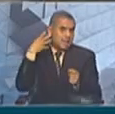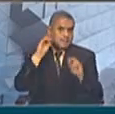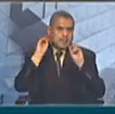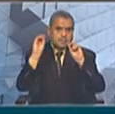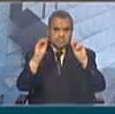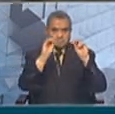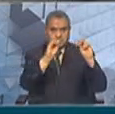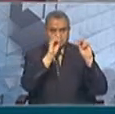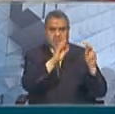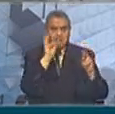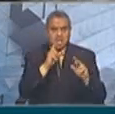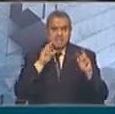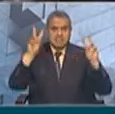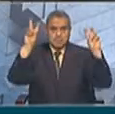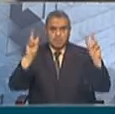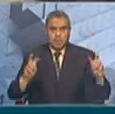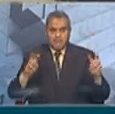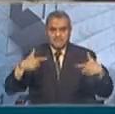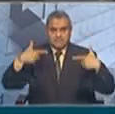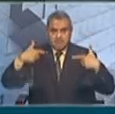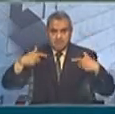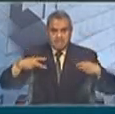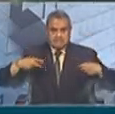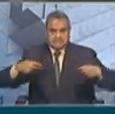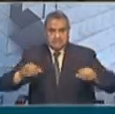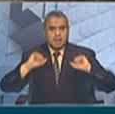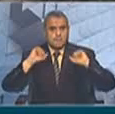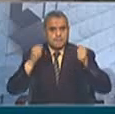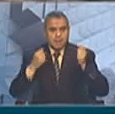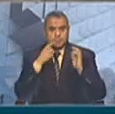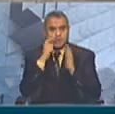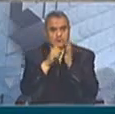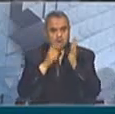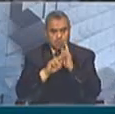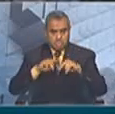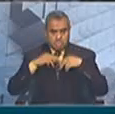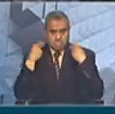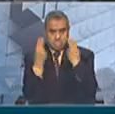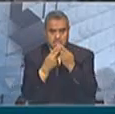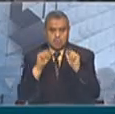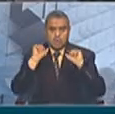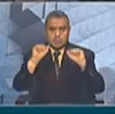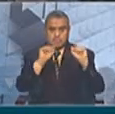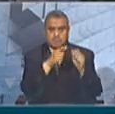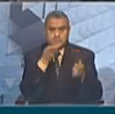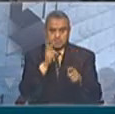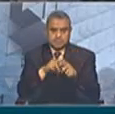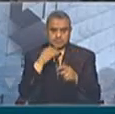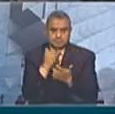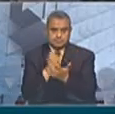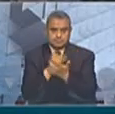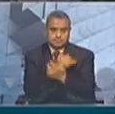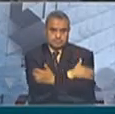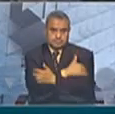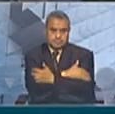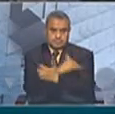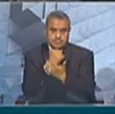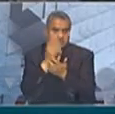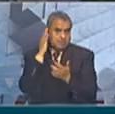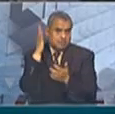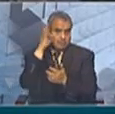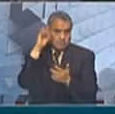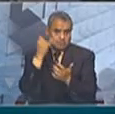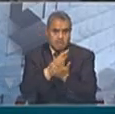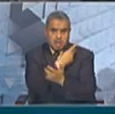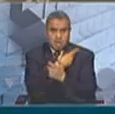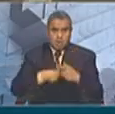الفوري للأعمال العدائية والعمل وفق القانون الدولي. لهيب الغضب في المناطق الخاضعة لما يعرف